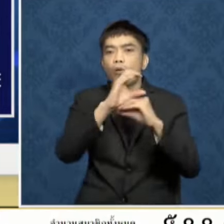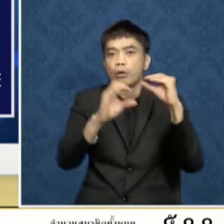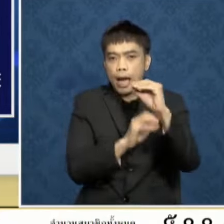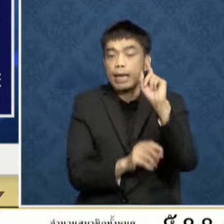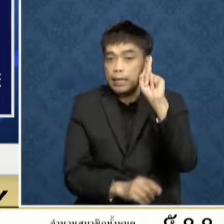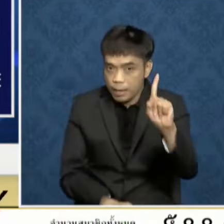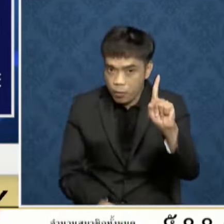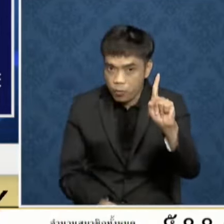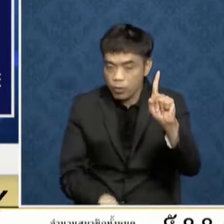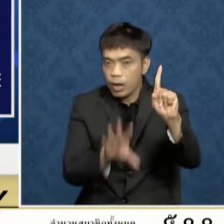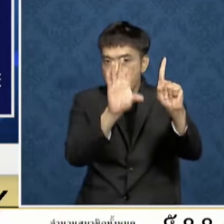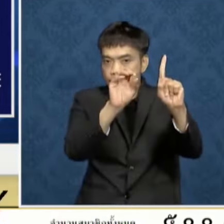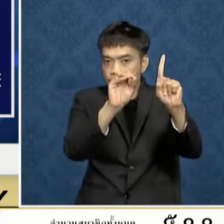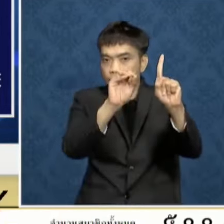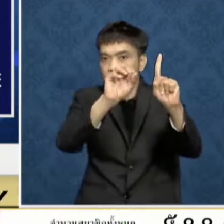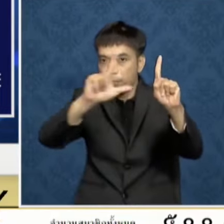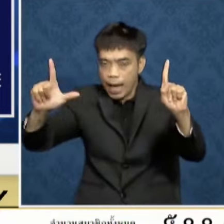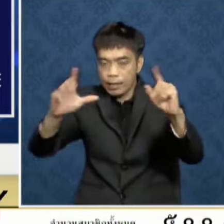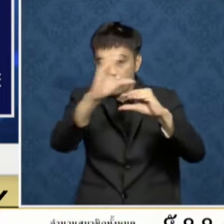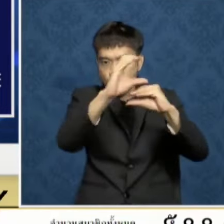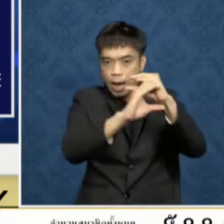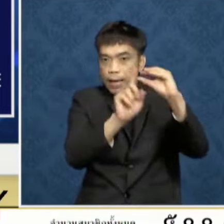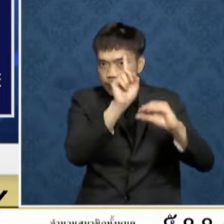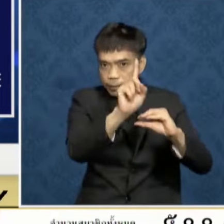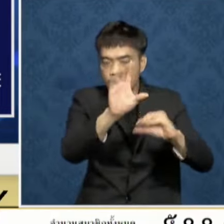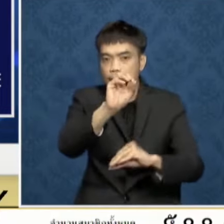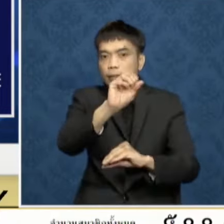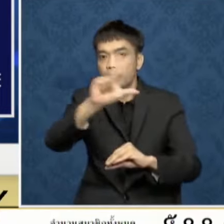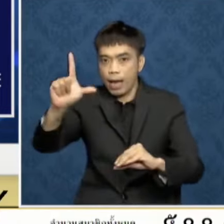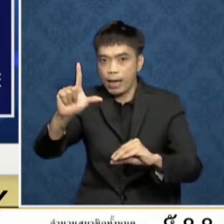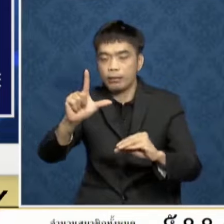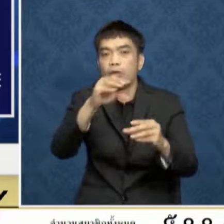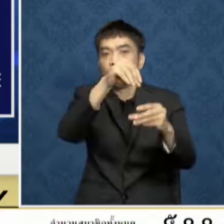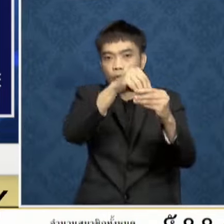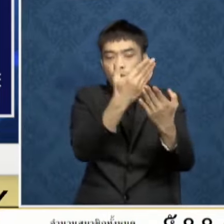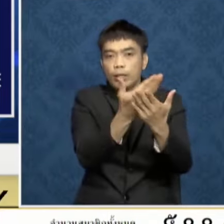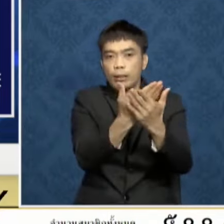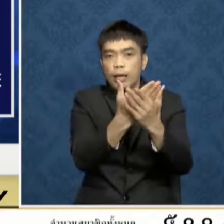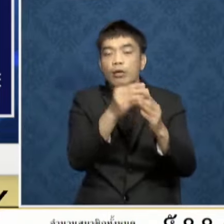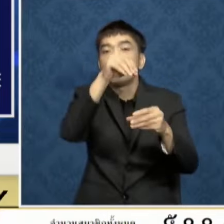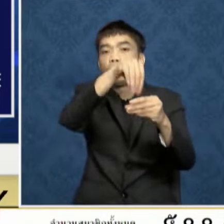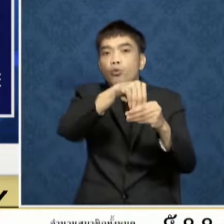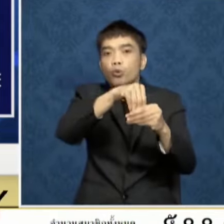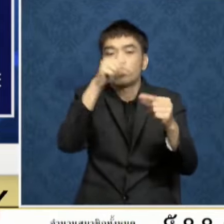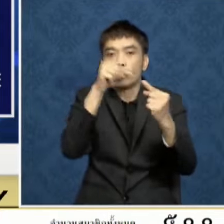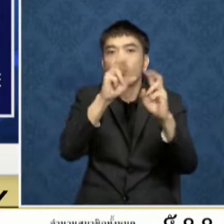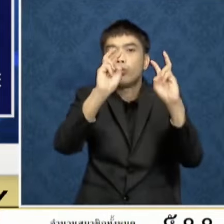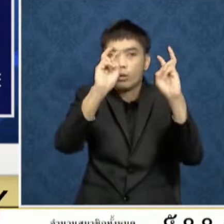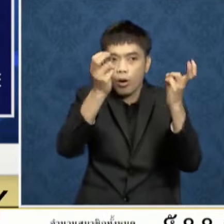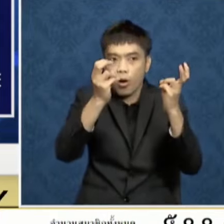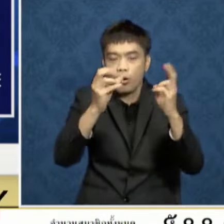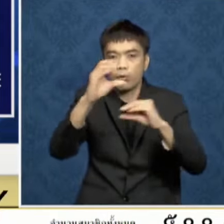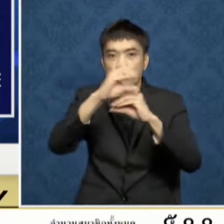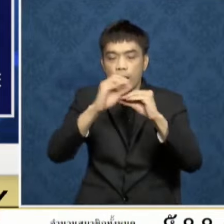เดียวก็คือ 50ล้านบาทมีค่าใช้จ่าย 50ล้านบาทซึ่งอยู่ในโครงการส่งเสริมการท่องเที่ยวเชิงสร้างสรรค์